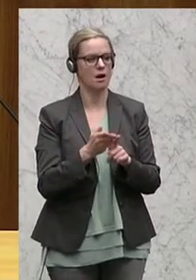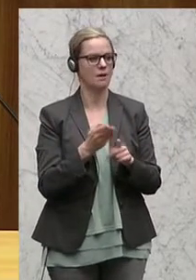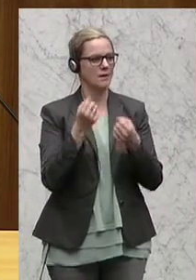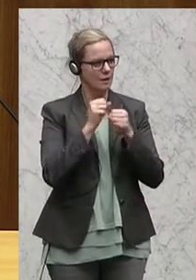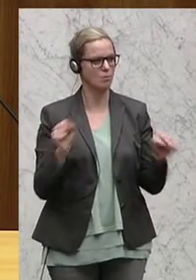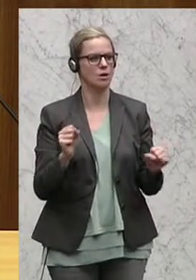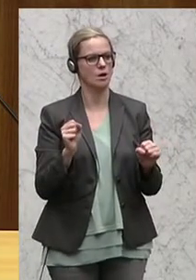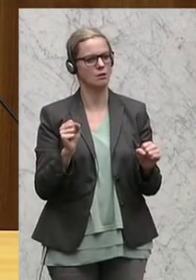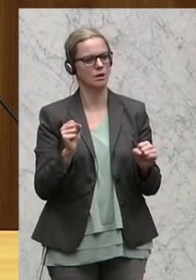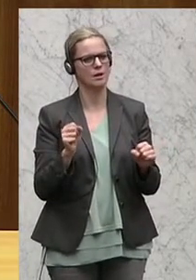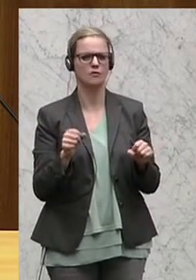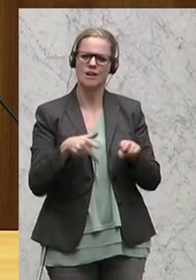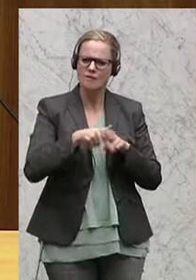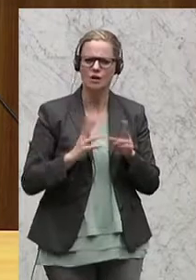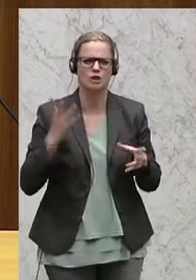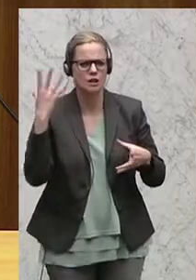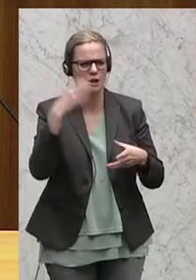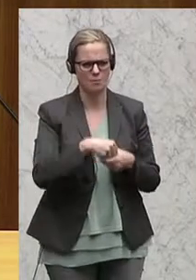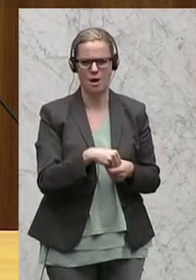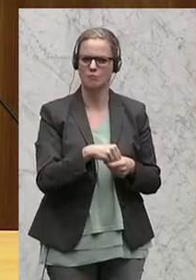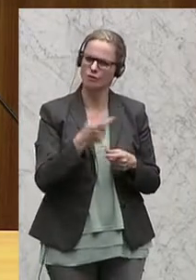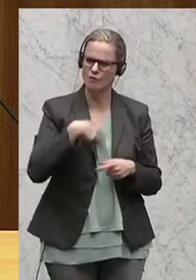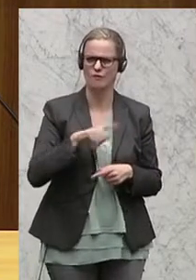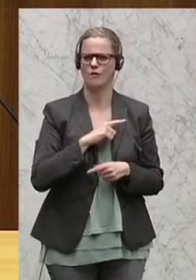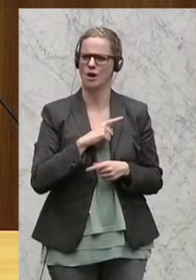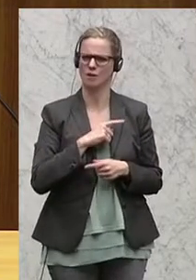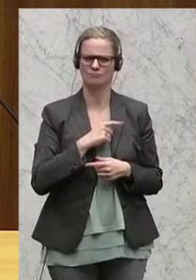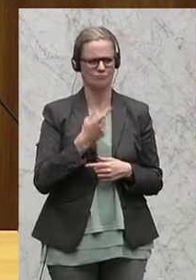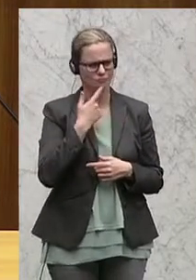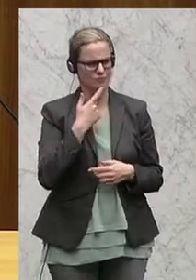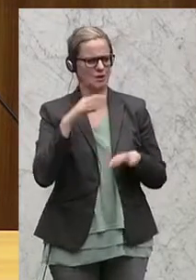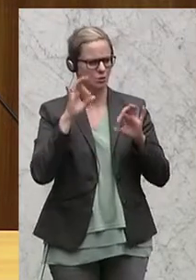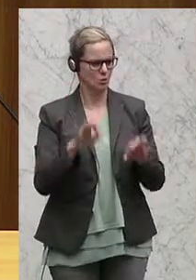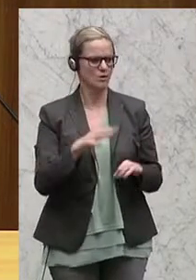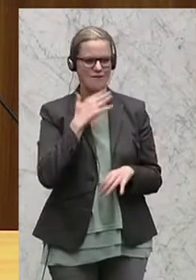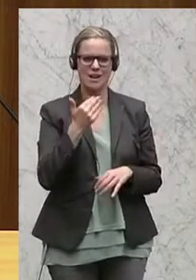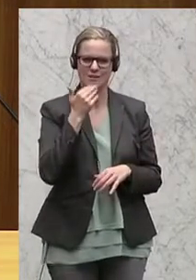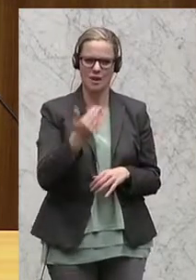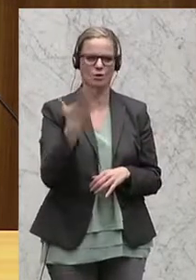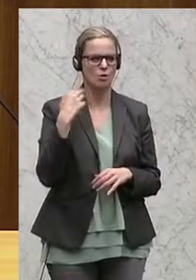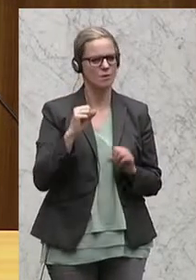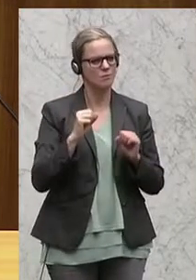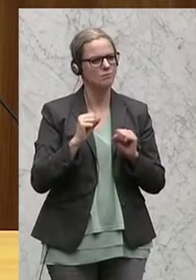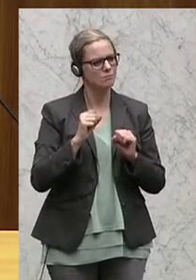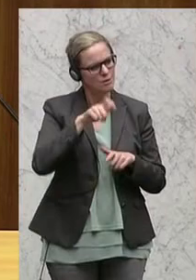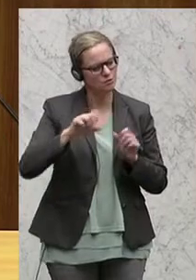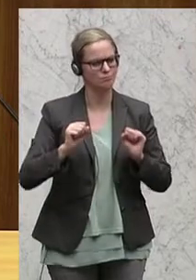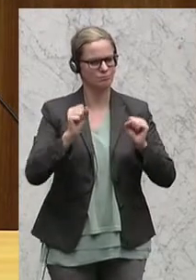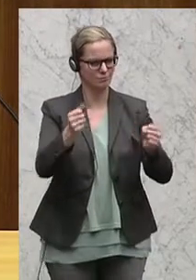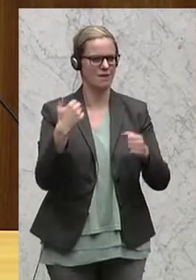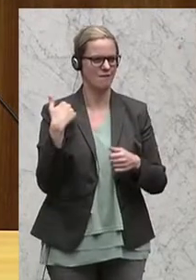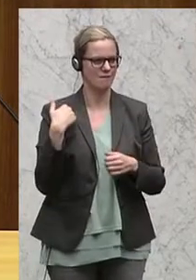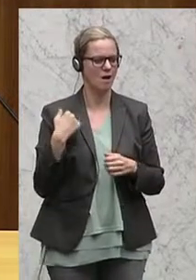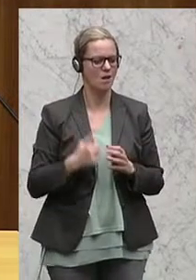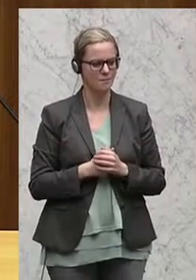Demokratie von uns ausdrücklich begrüßt wird. Noch einmal der Dank an die Initiatoren, aber auch die repräsentative